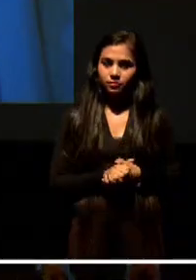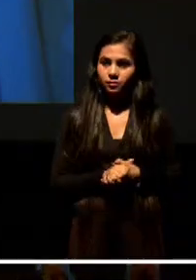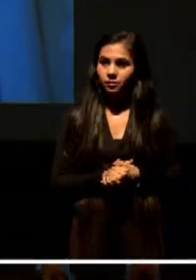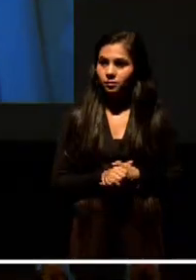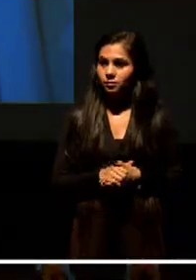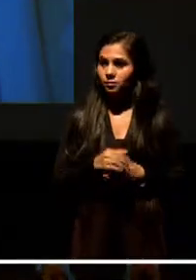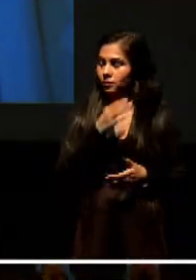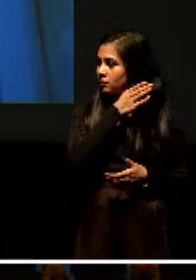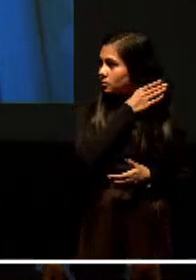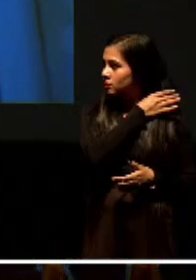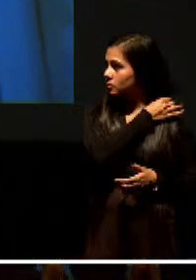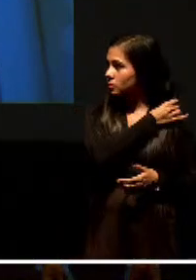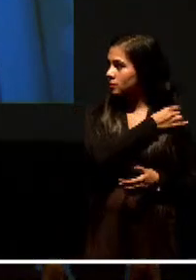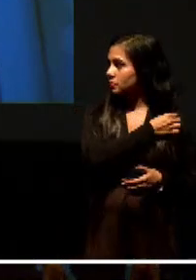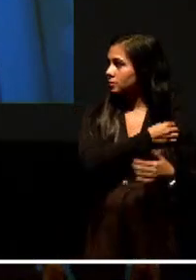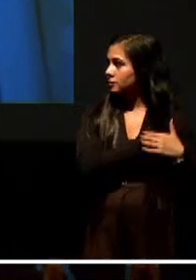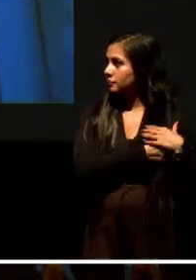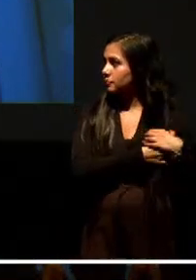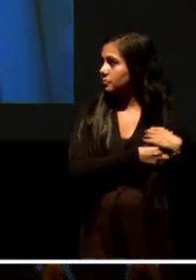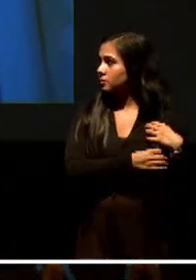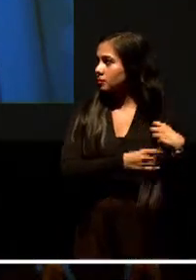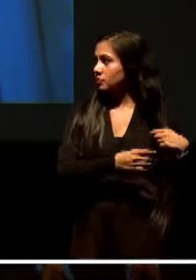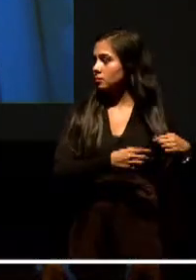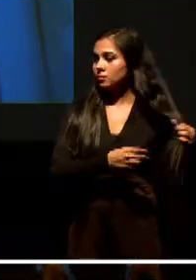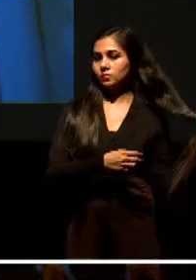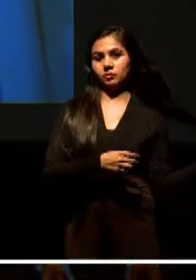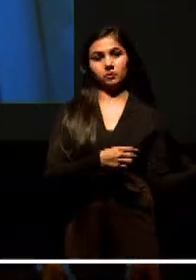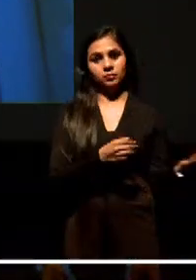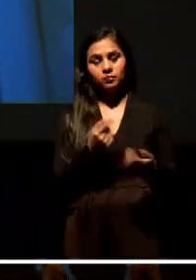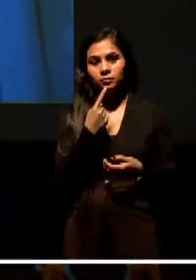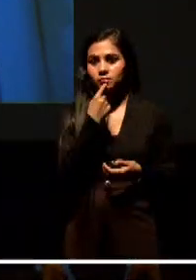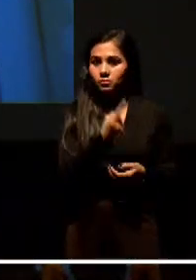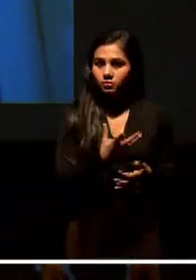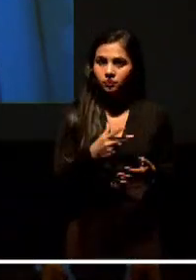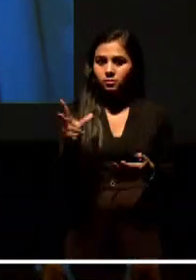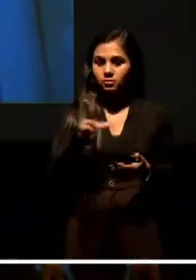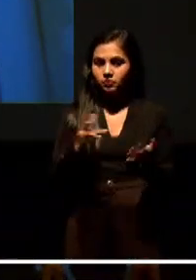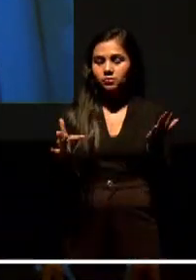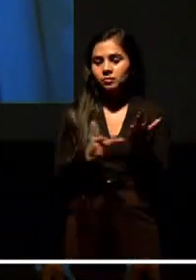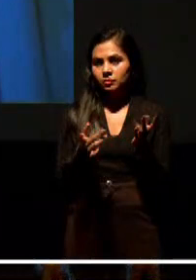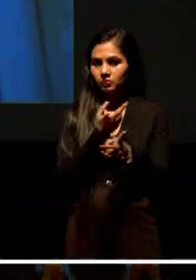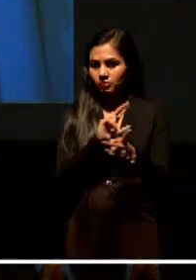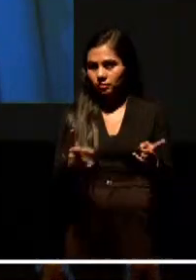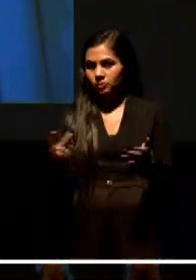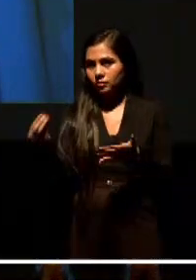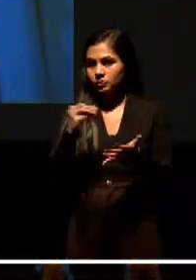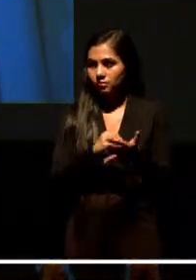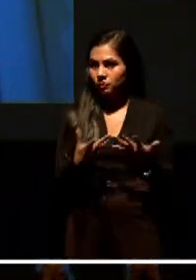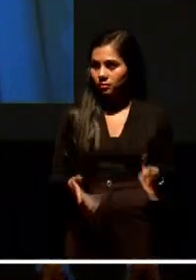टाइम एक्सपीरियंस एंड यू आर द पर्सन हु टोल्ड मी अबाउट डिफरेंट टेक्नोलॉजीज विच are